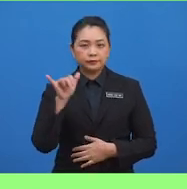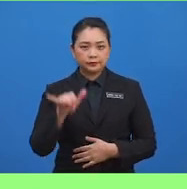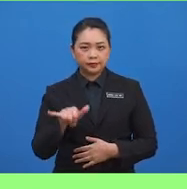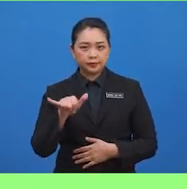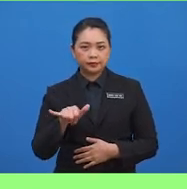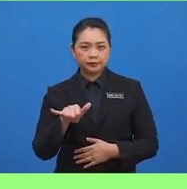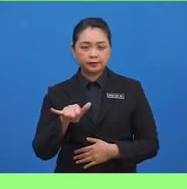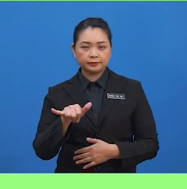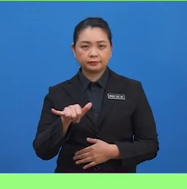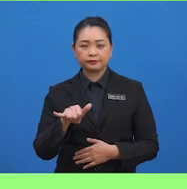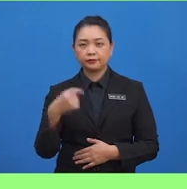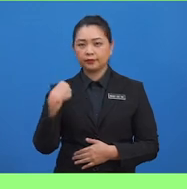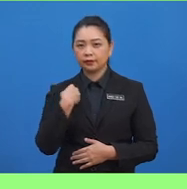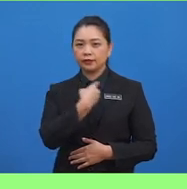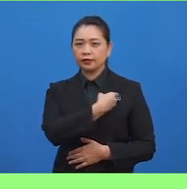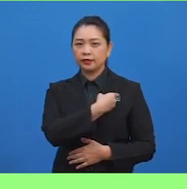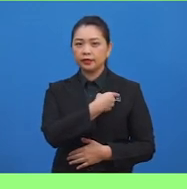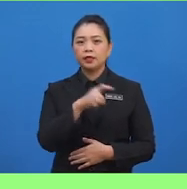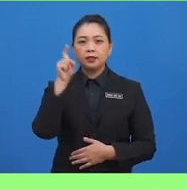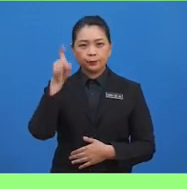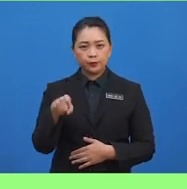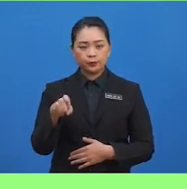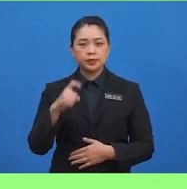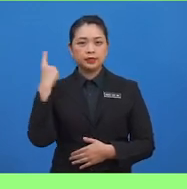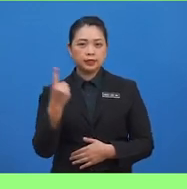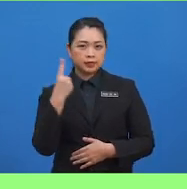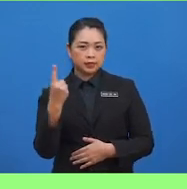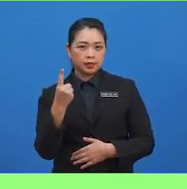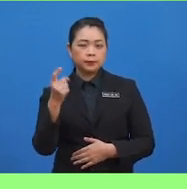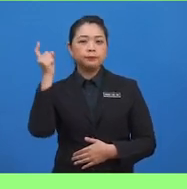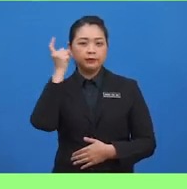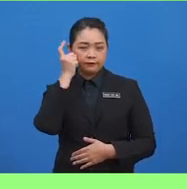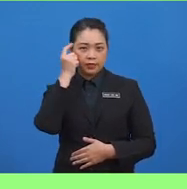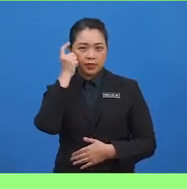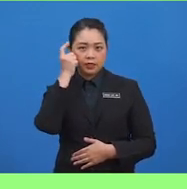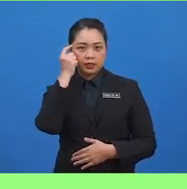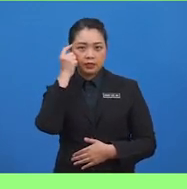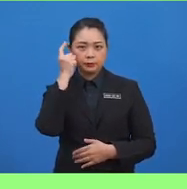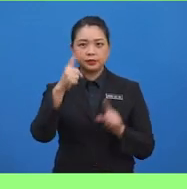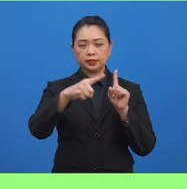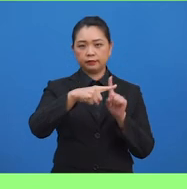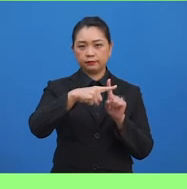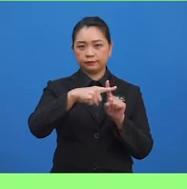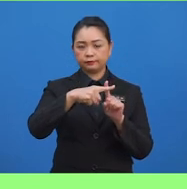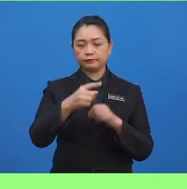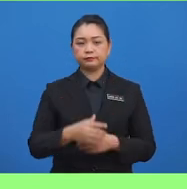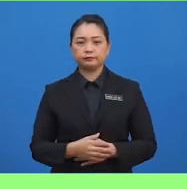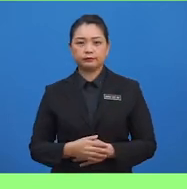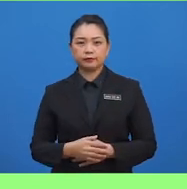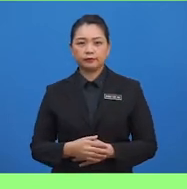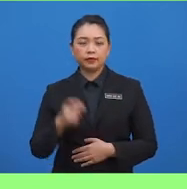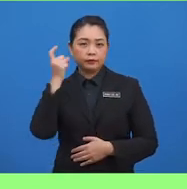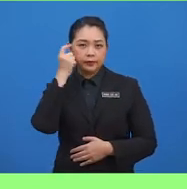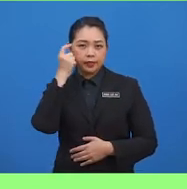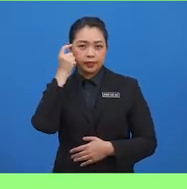Yes kita hendaklah sentiasa berpikiran positif